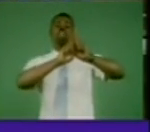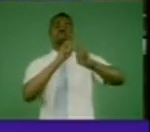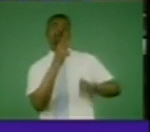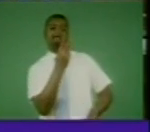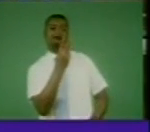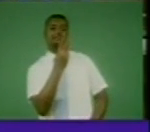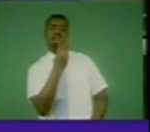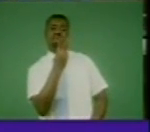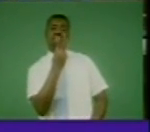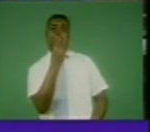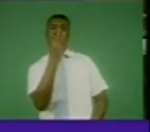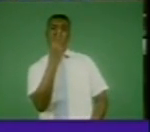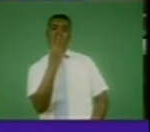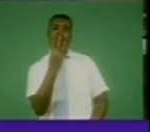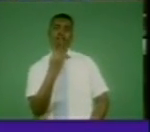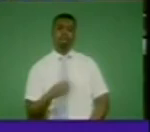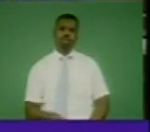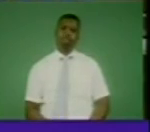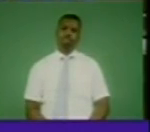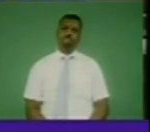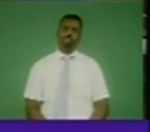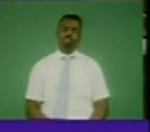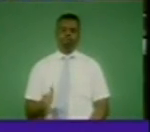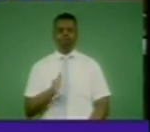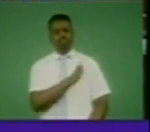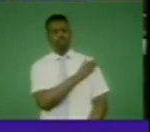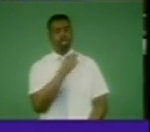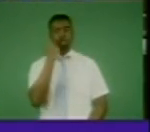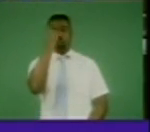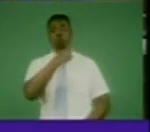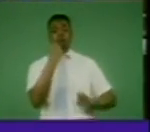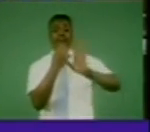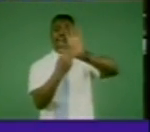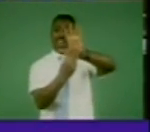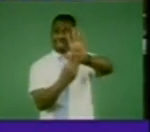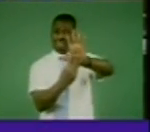hiyo. Sura ya 8 yenye ibara 76